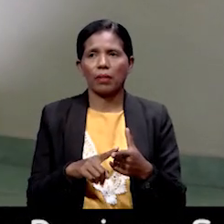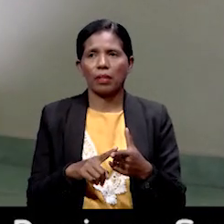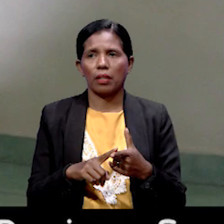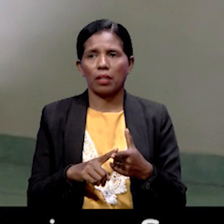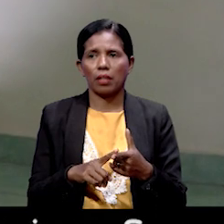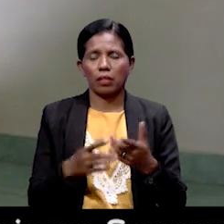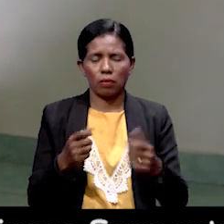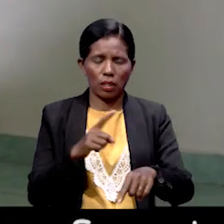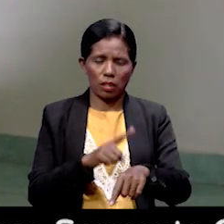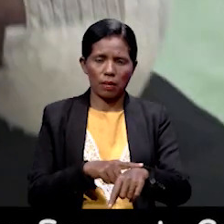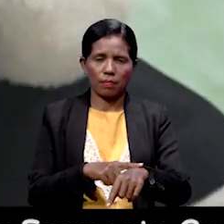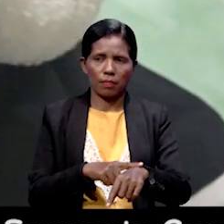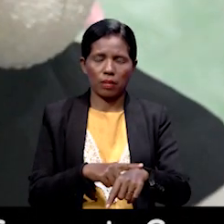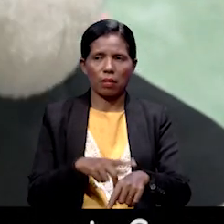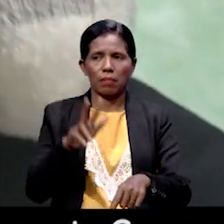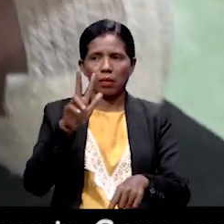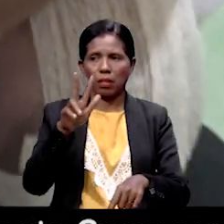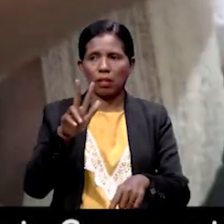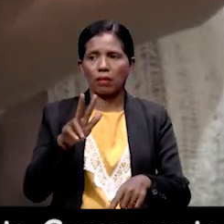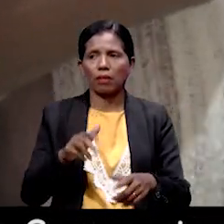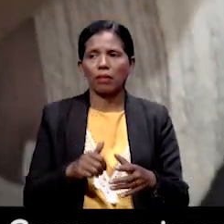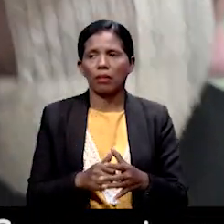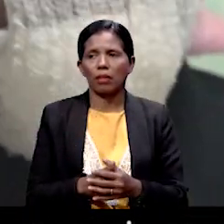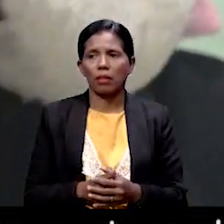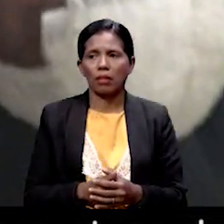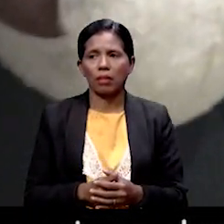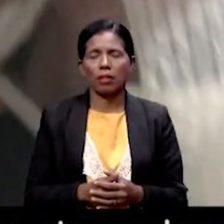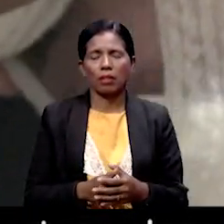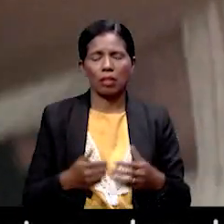hene kala jam 3 dan sane. Nia mo sumai ne si